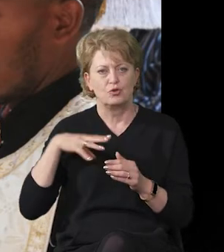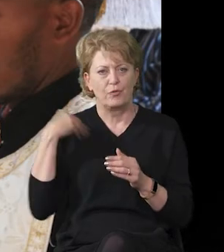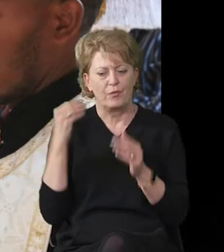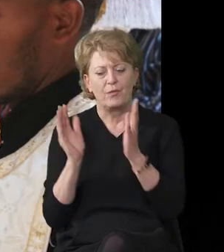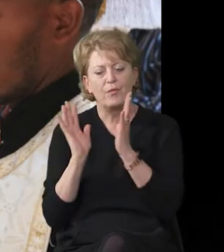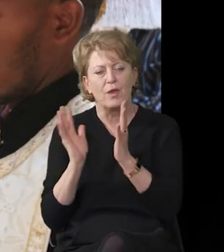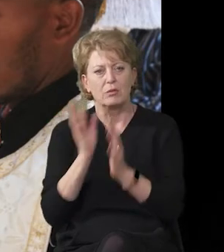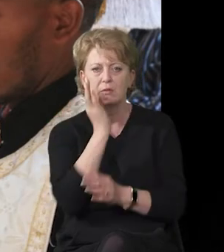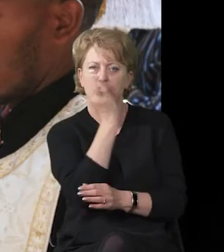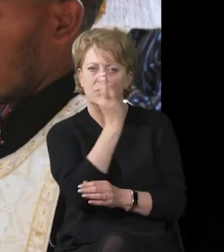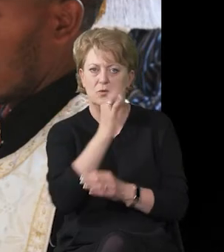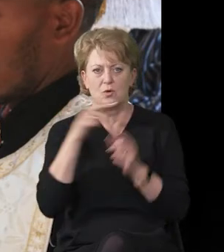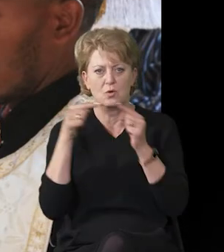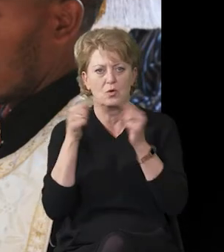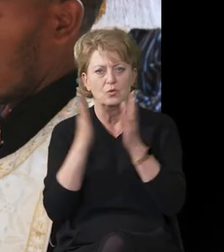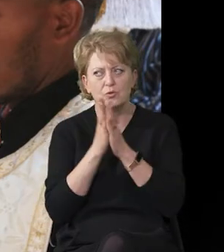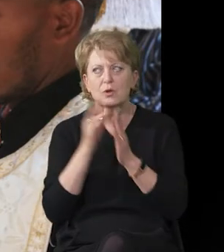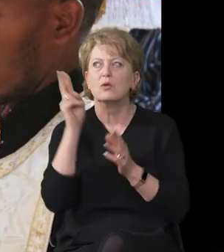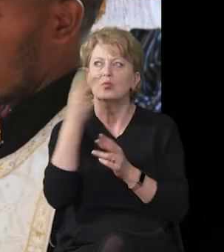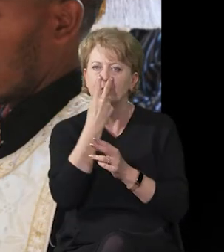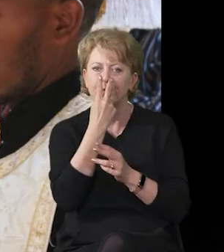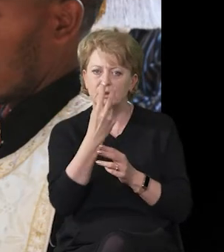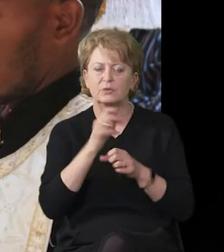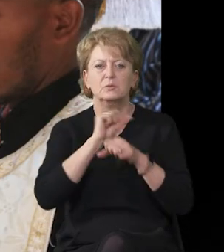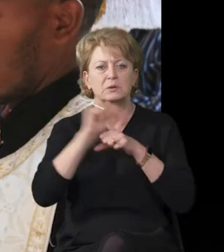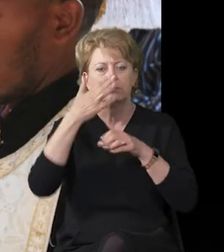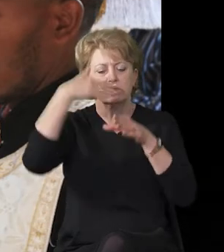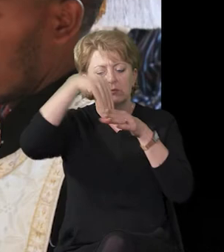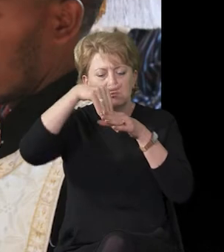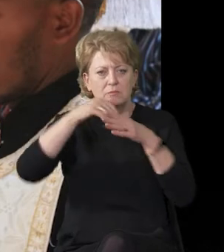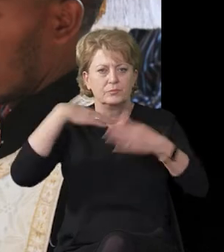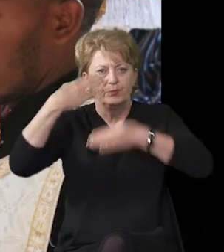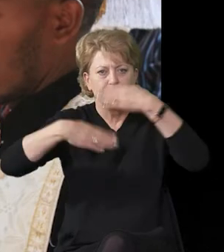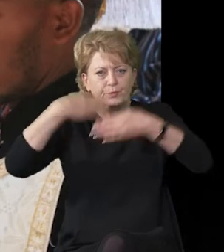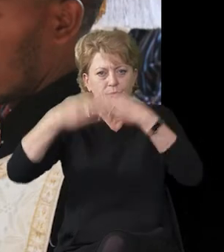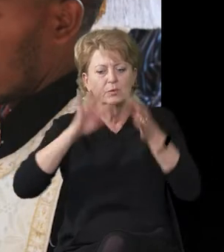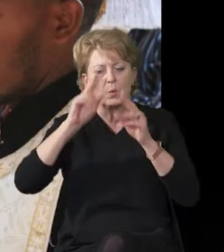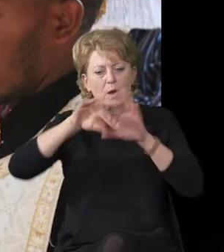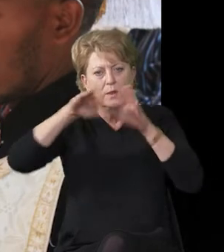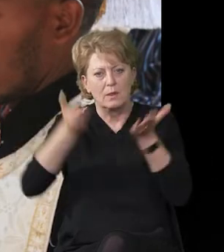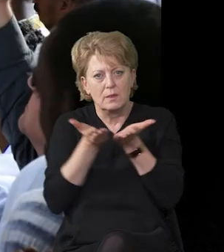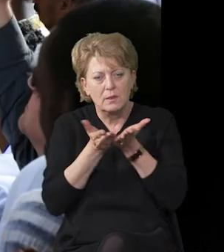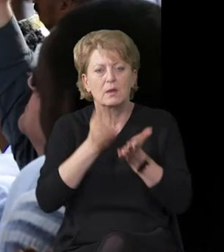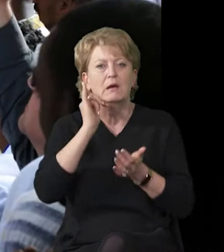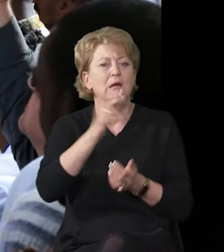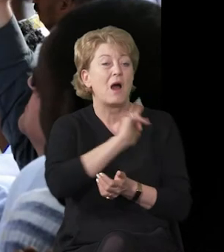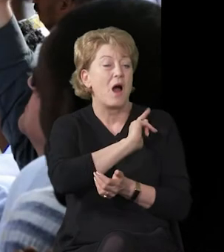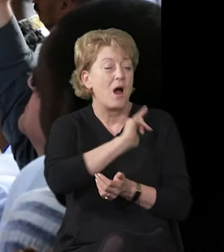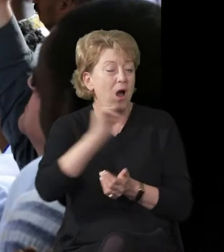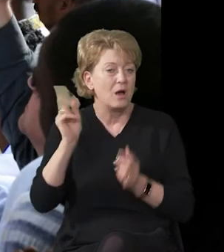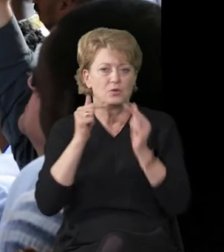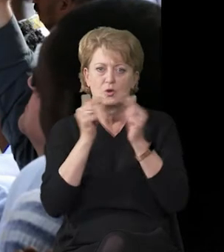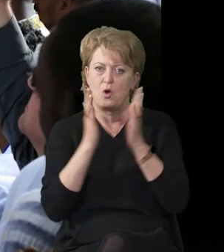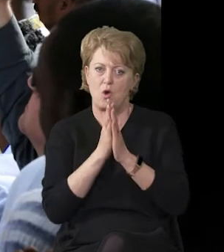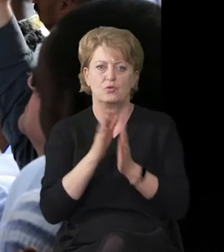kościołach, tutaj ukryty w takim pięknym całunie. I każdy konsekrowany kościół taki tabut